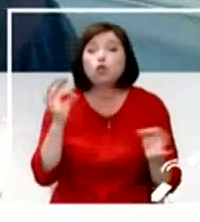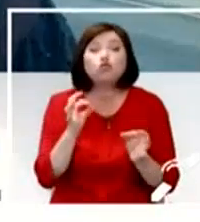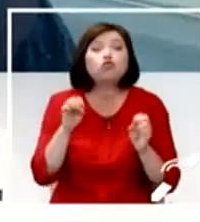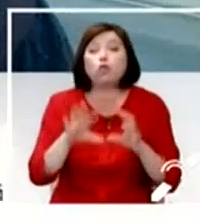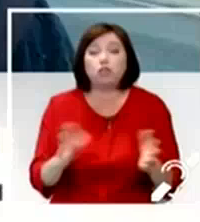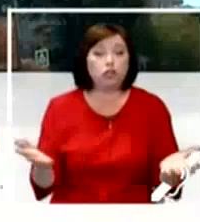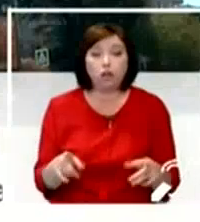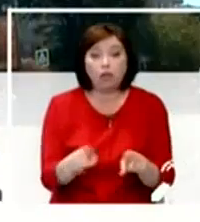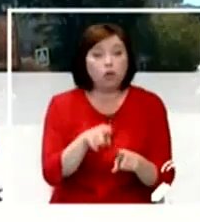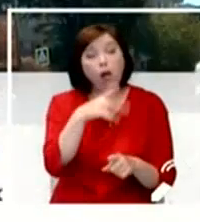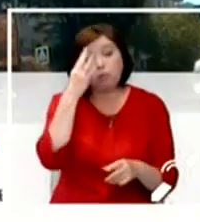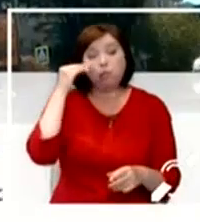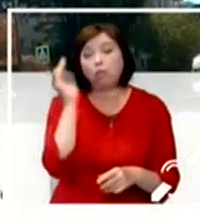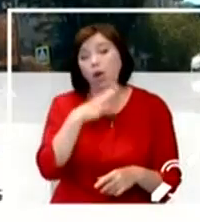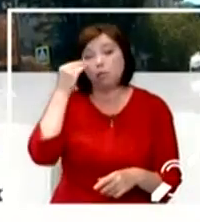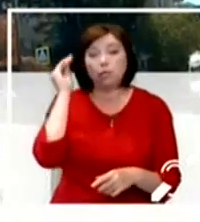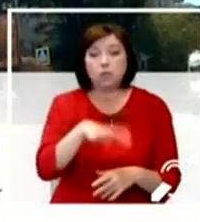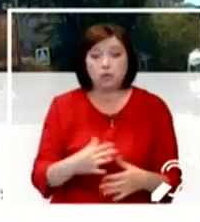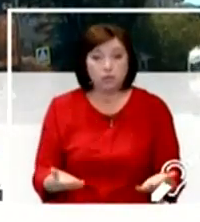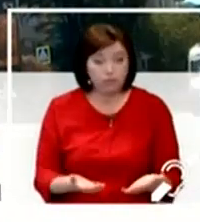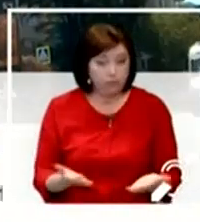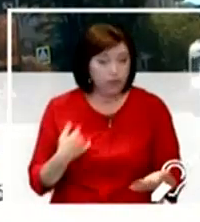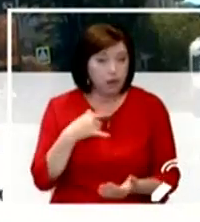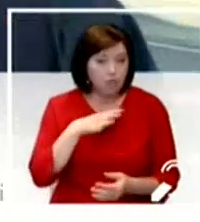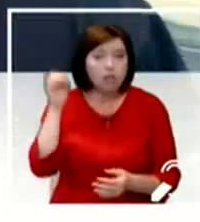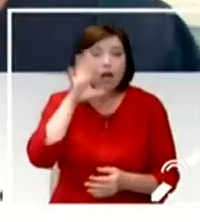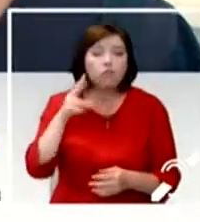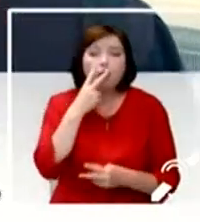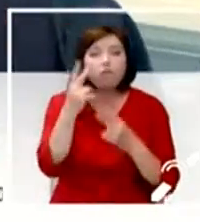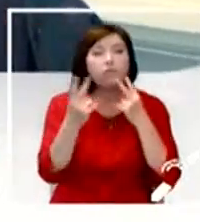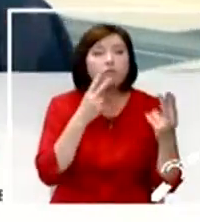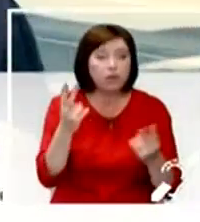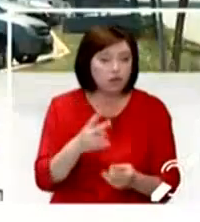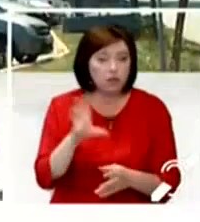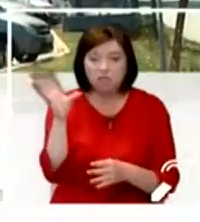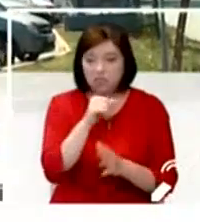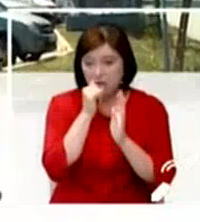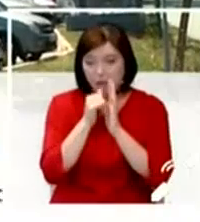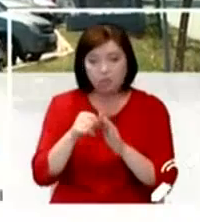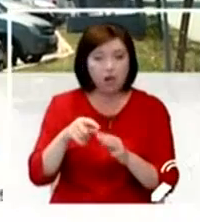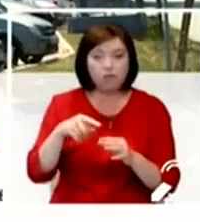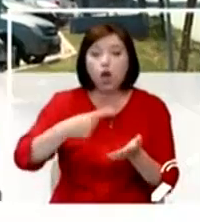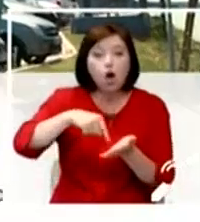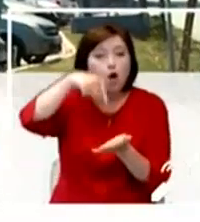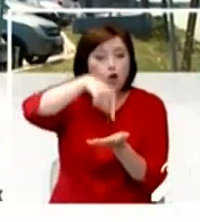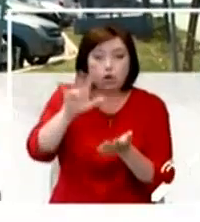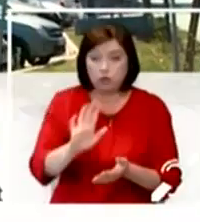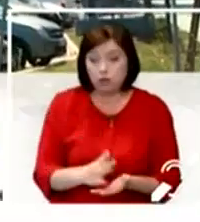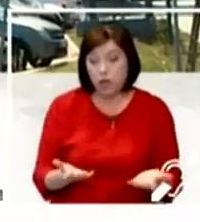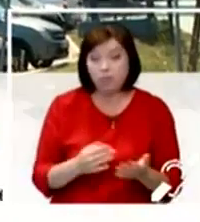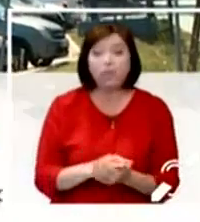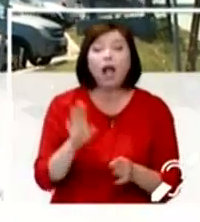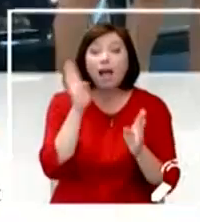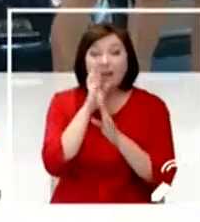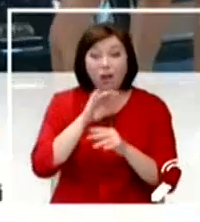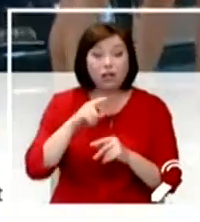nimic cu așa ceva. Sunt multe, sunt foarte multe. Eu am fost în Europa, am văzut toate, sunt în afara orașului. Ecologiștii trag un semnal de alarmă